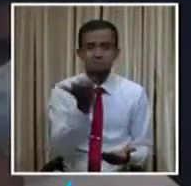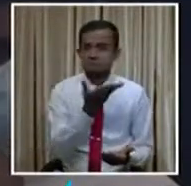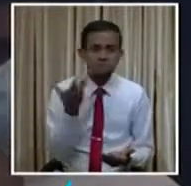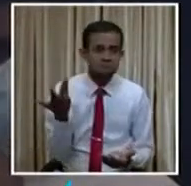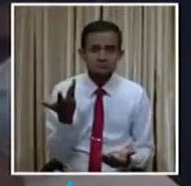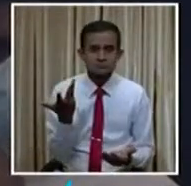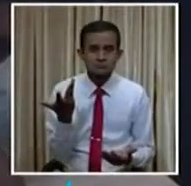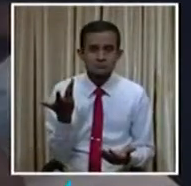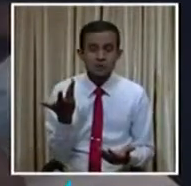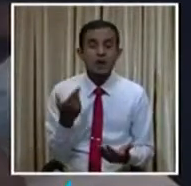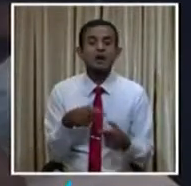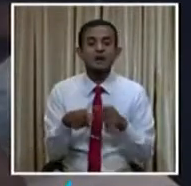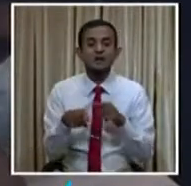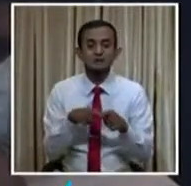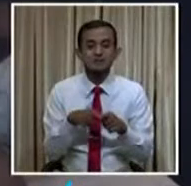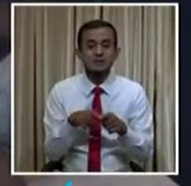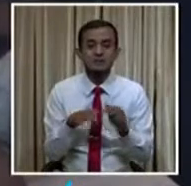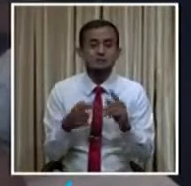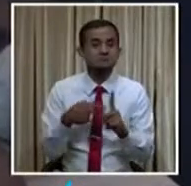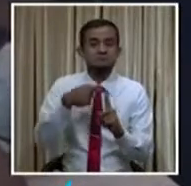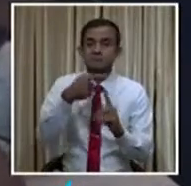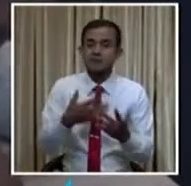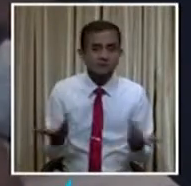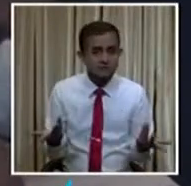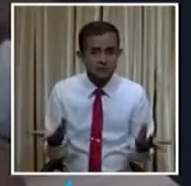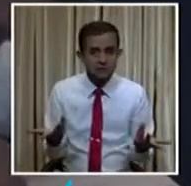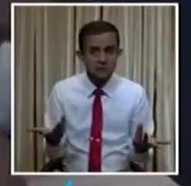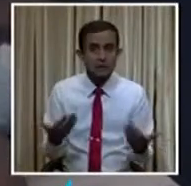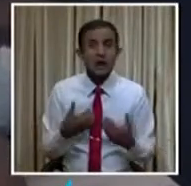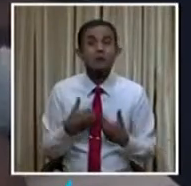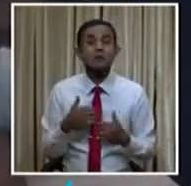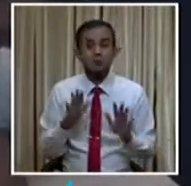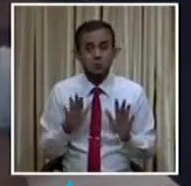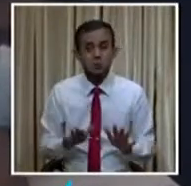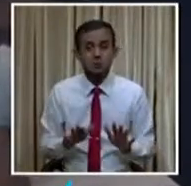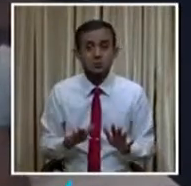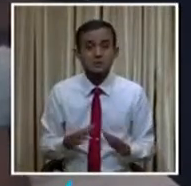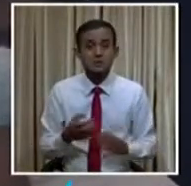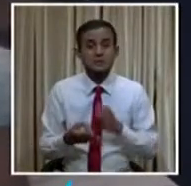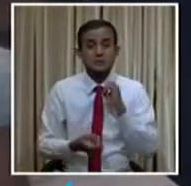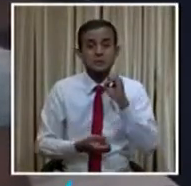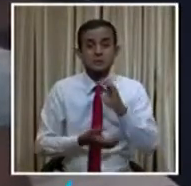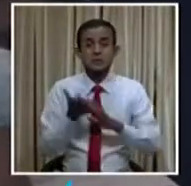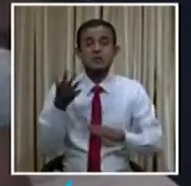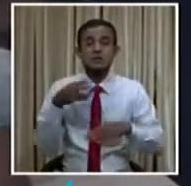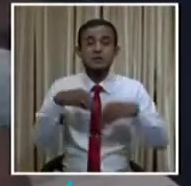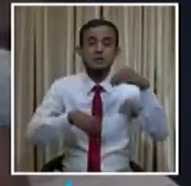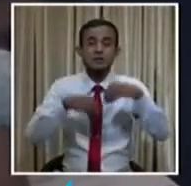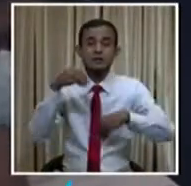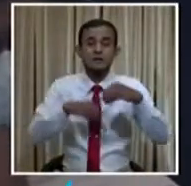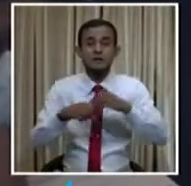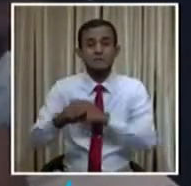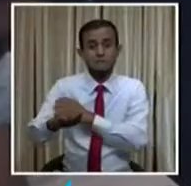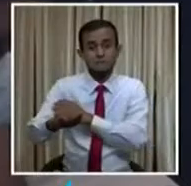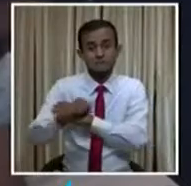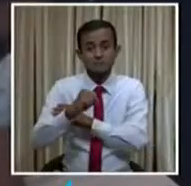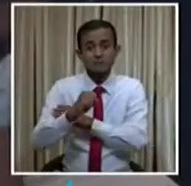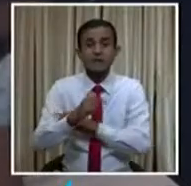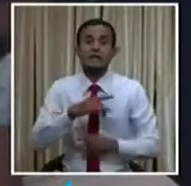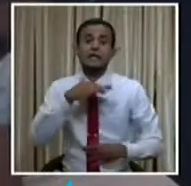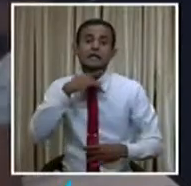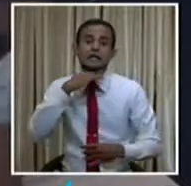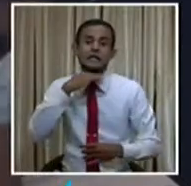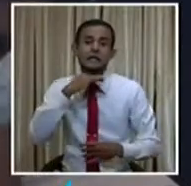එහෙම තත්වයකට අපි තාම පත් වෙලා නැහැ අපේ තියෙන්නේ වෛරී දේශපාලනය බලයට තියෙන